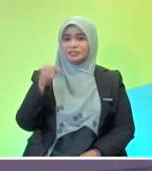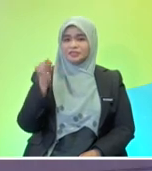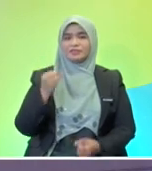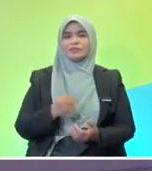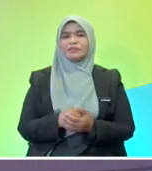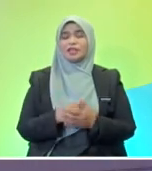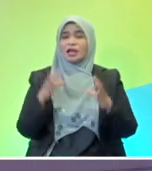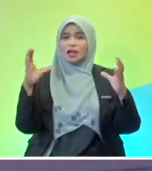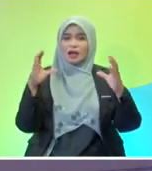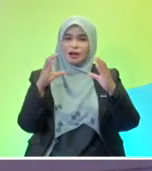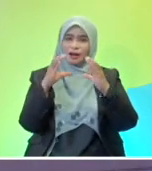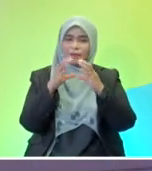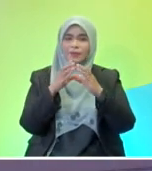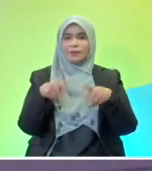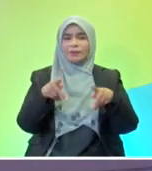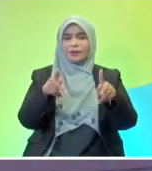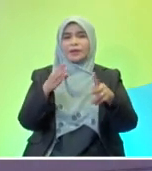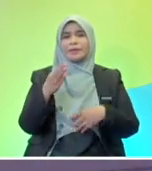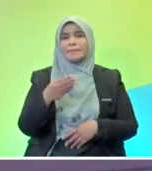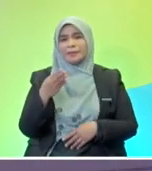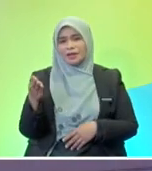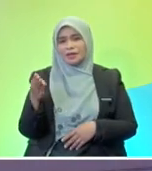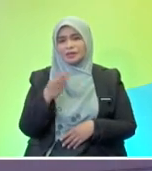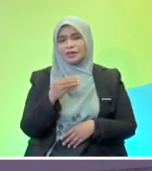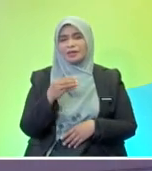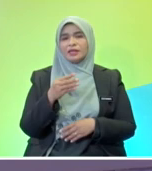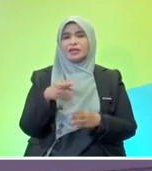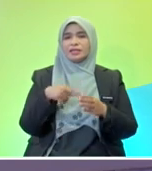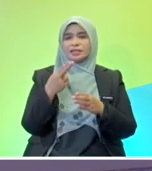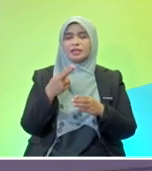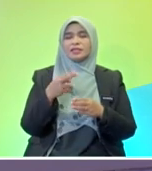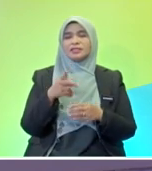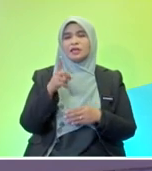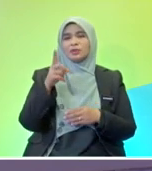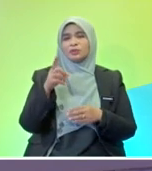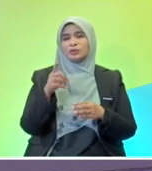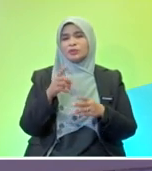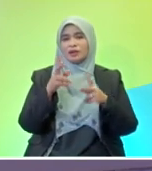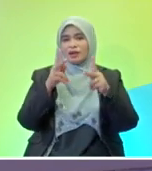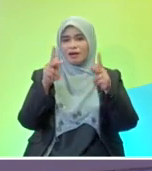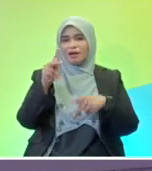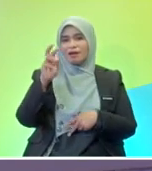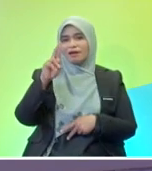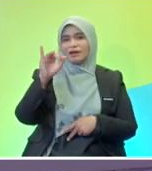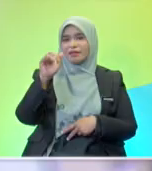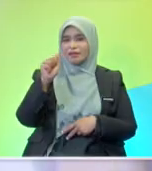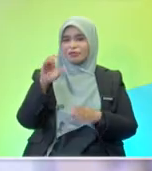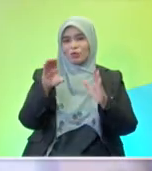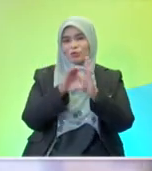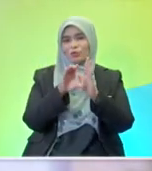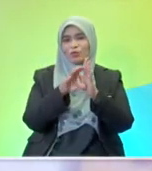ialah menggabungkan pelbagai bahan dan menghasilkan sesuatu karya. Contohnya macam inilah yang kita hasilkan ni.